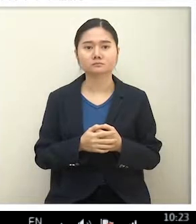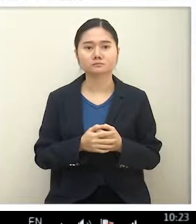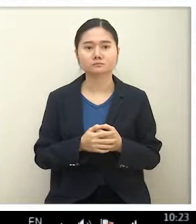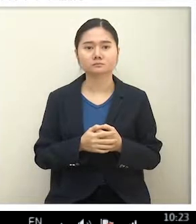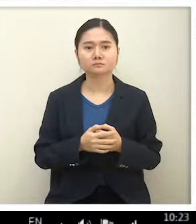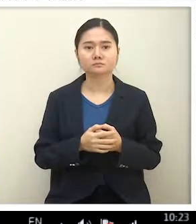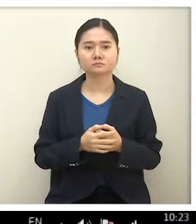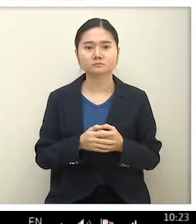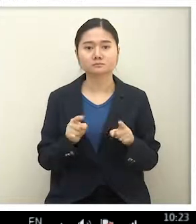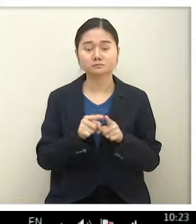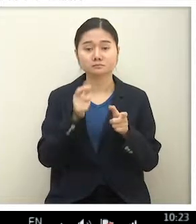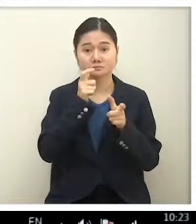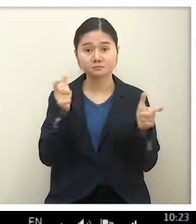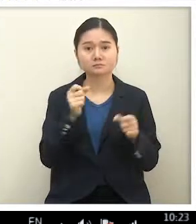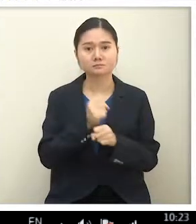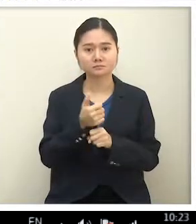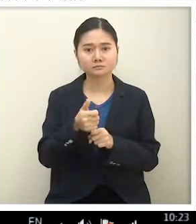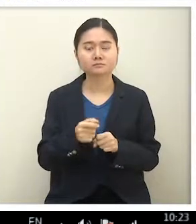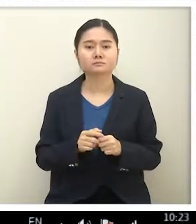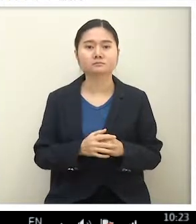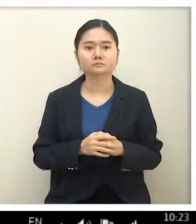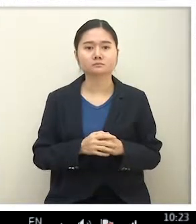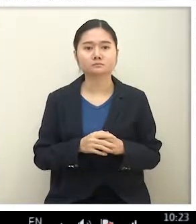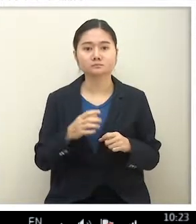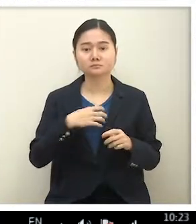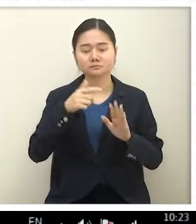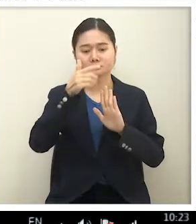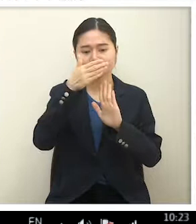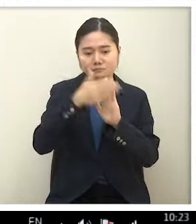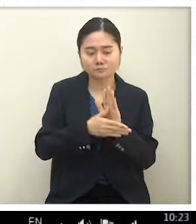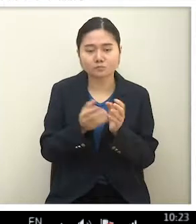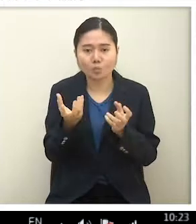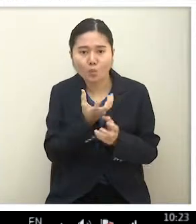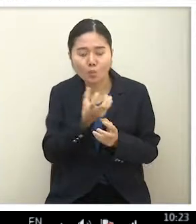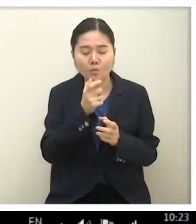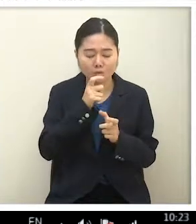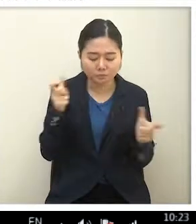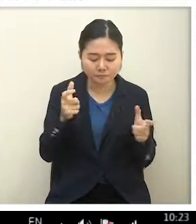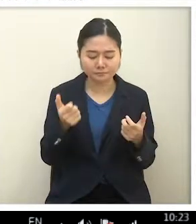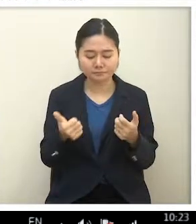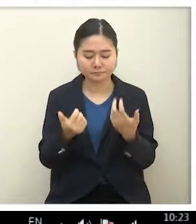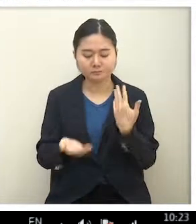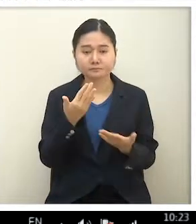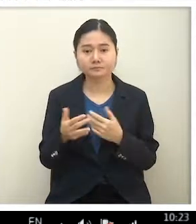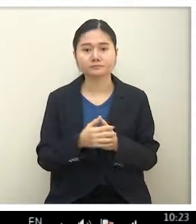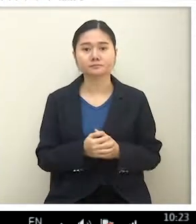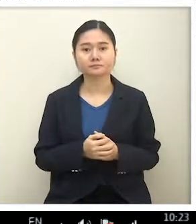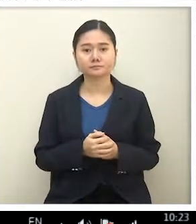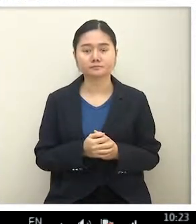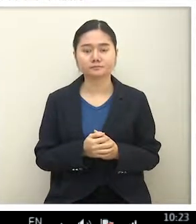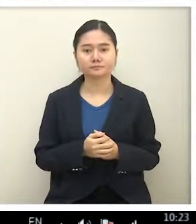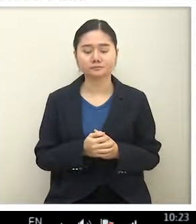ารถไปขยายที่นี่ได้เธออยากจะให้ตัวแบนตัวบี้ตัวอ้วนใหญ่ขยับได้